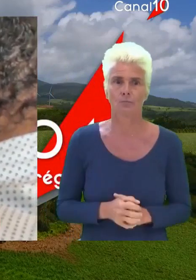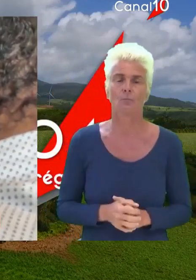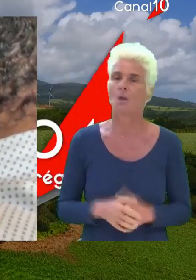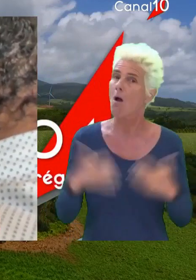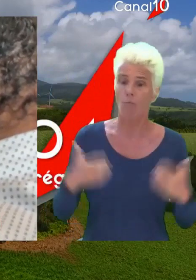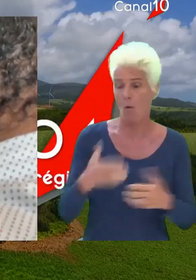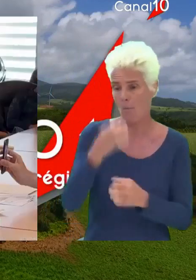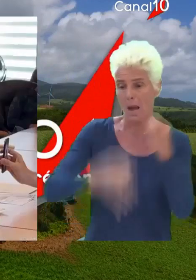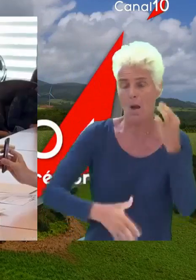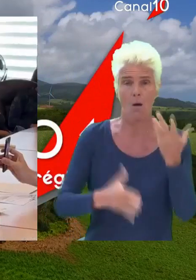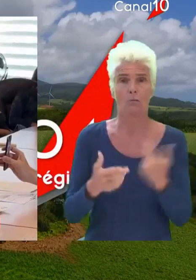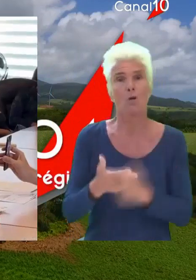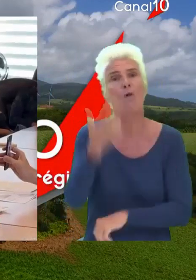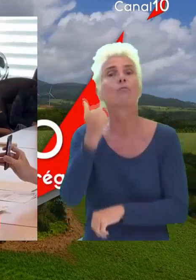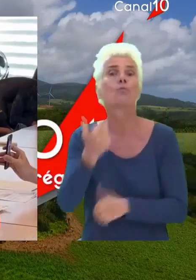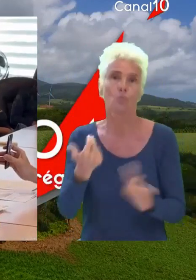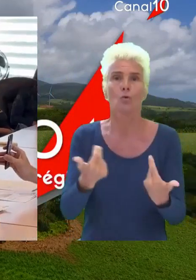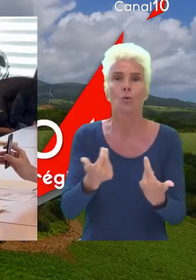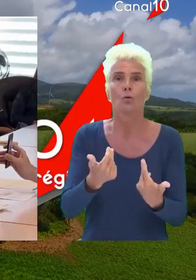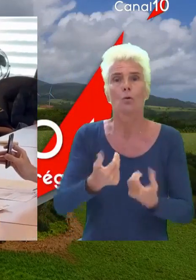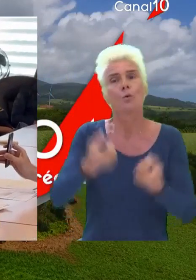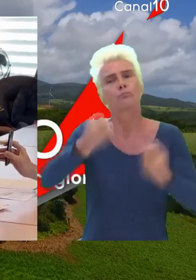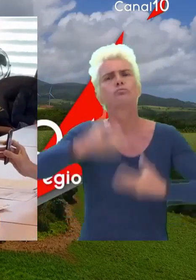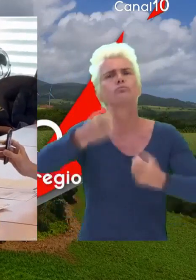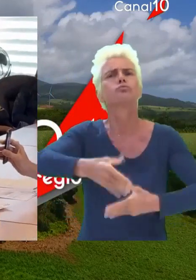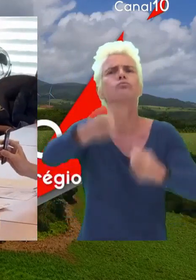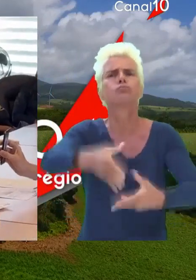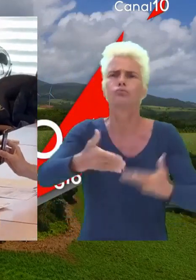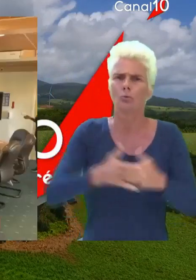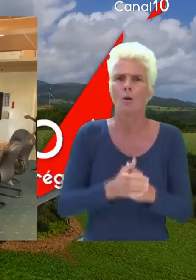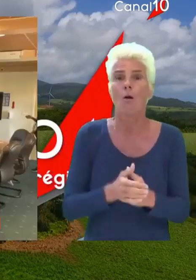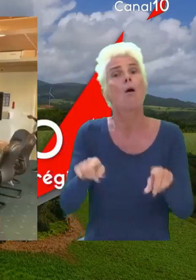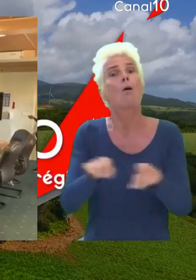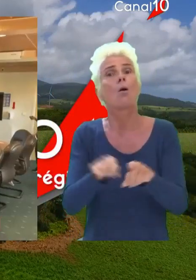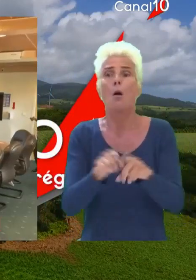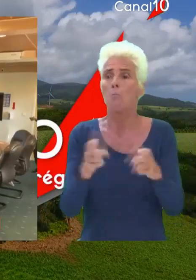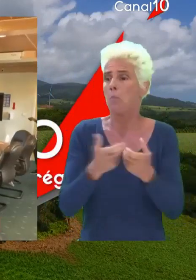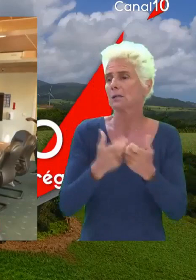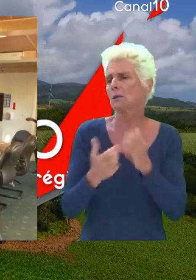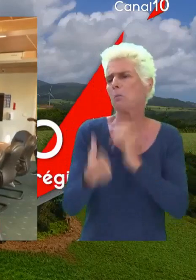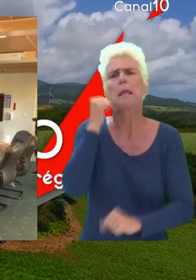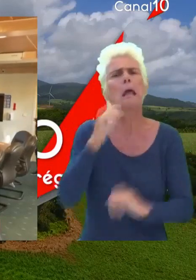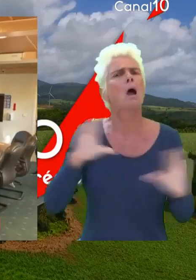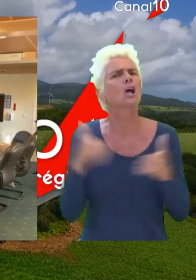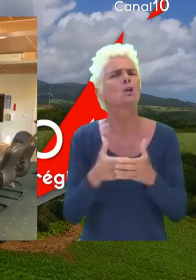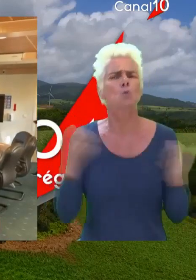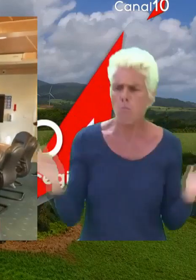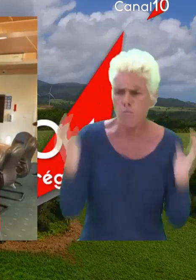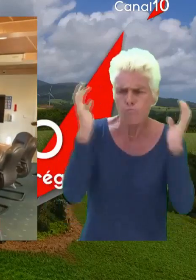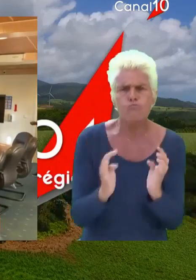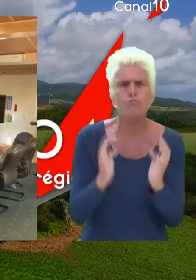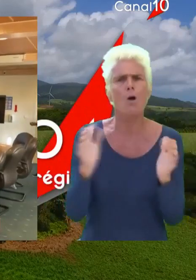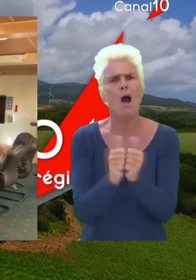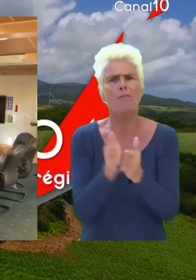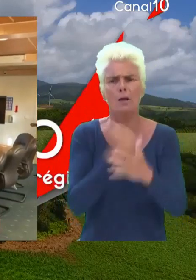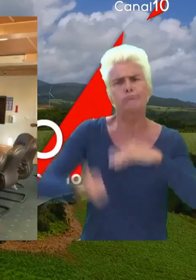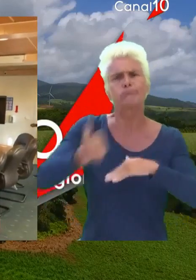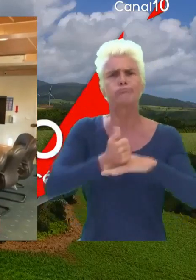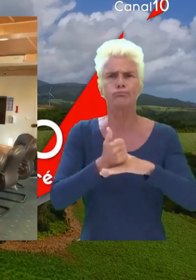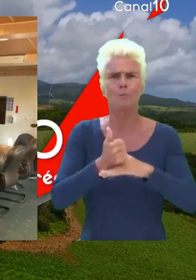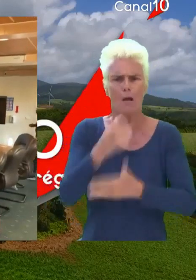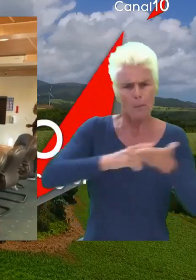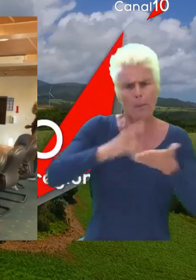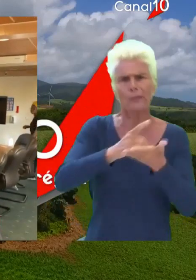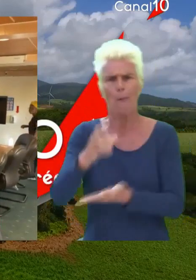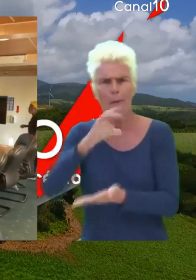un point on a vu qu'il y a beaucoup d'effet d'Annon C temps-ci notamment une grosse réunion hier avec les différents représentants de collectivité